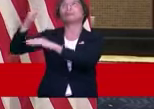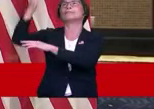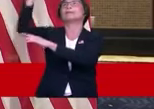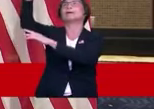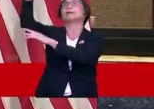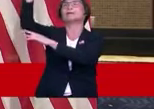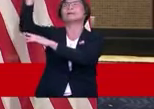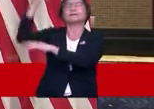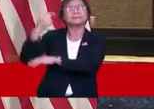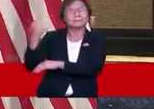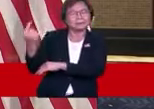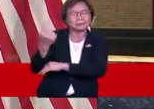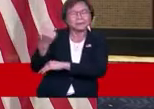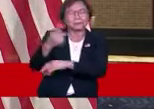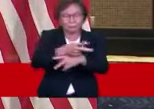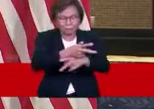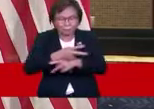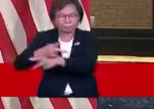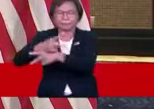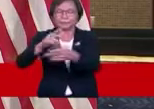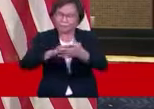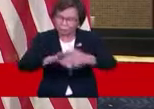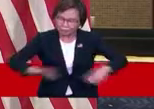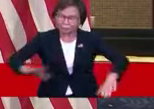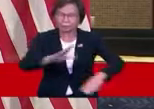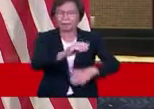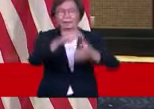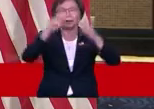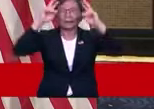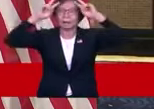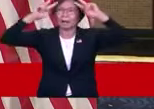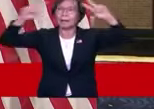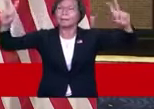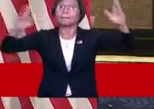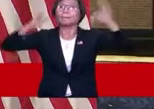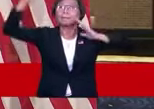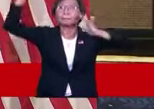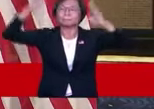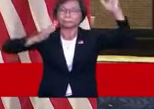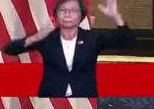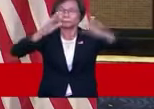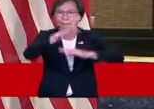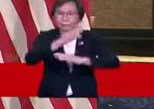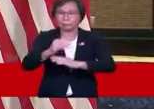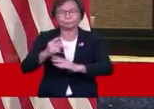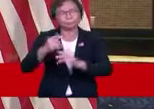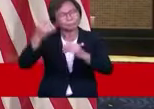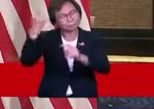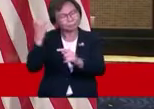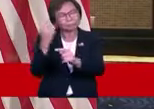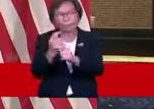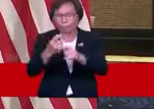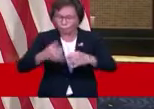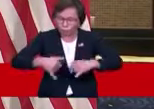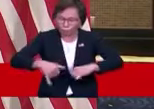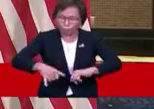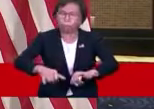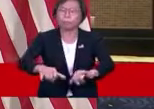Ta'ala senantiasa memelihara keselamatan dan keamanan negara kita dan juga mengekalkan